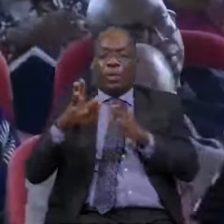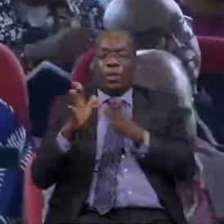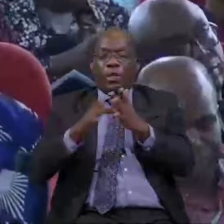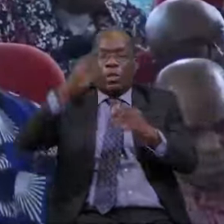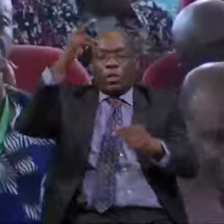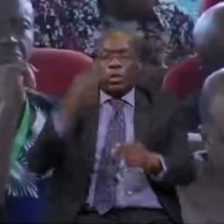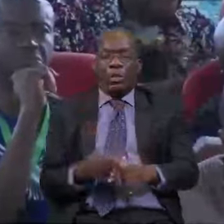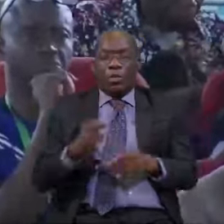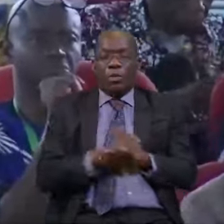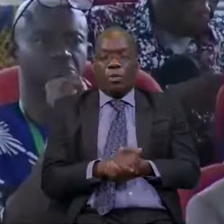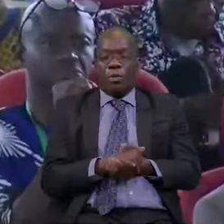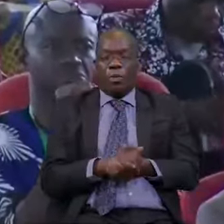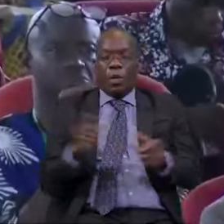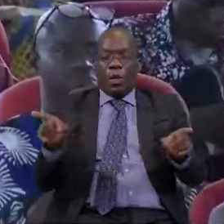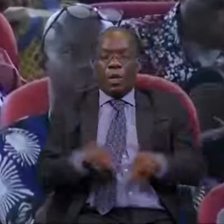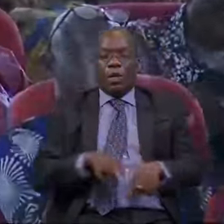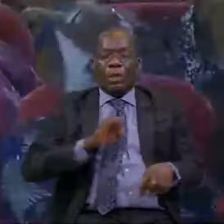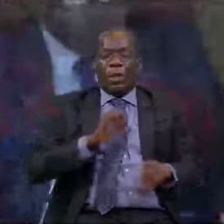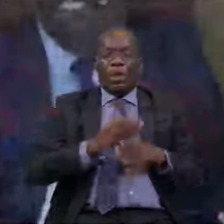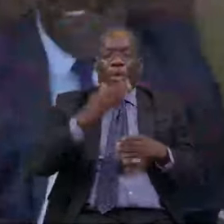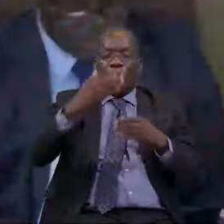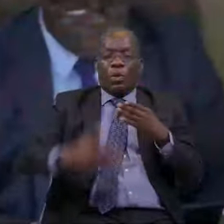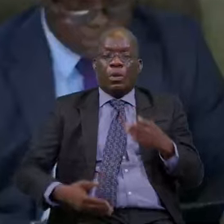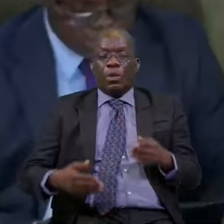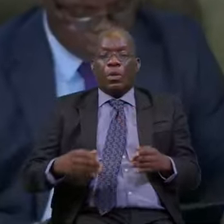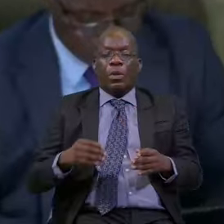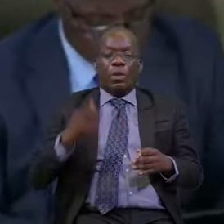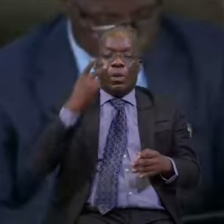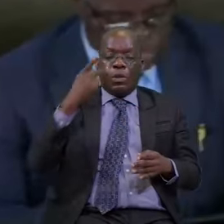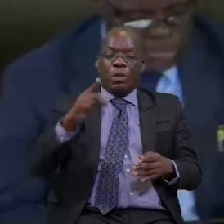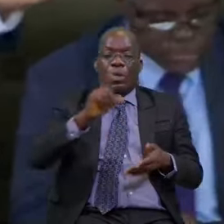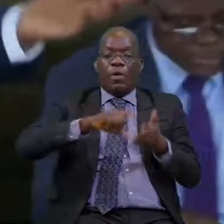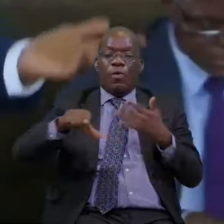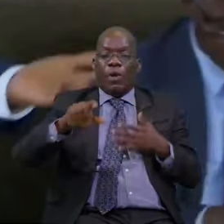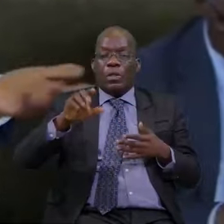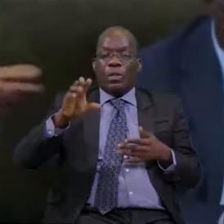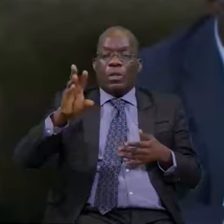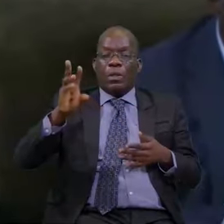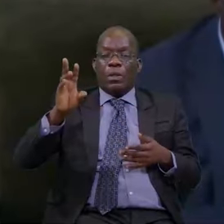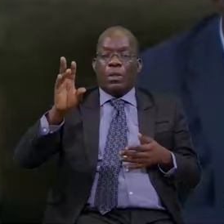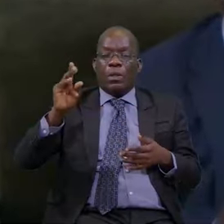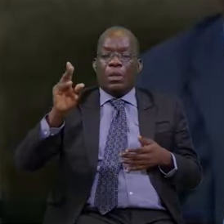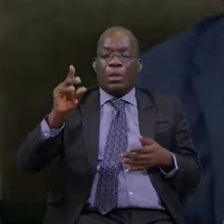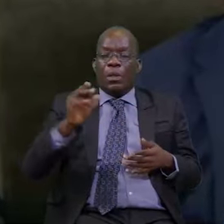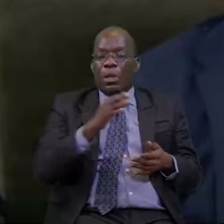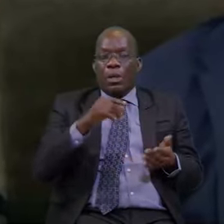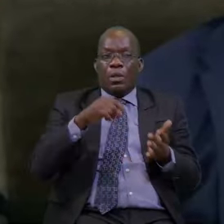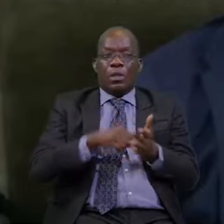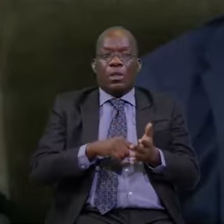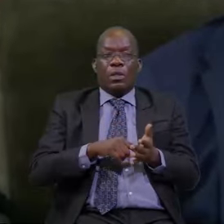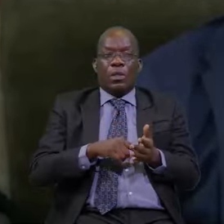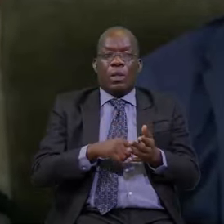Jésus-Christ. Comme je clôture, voyons le verset 17. Voici